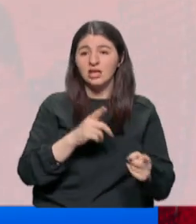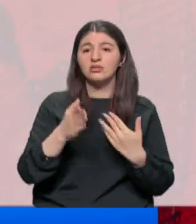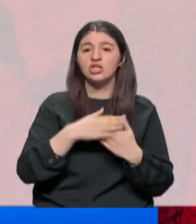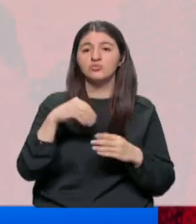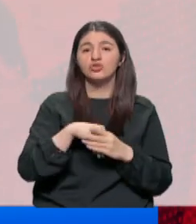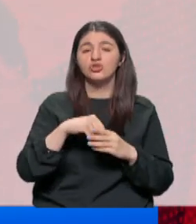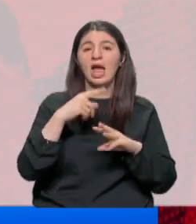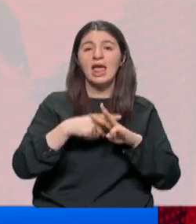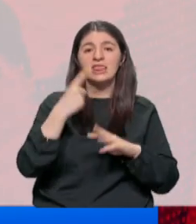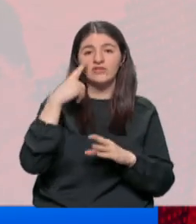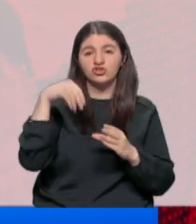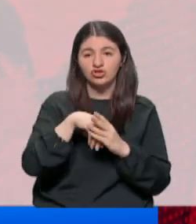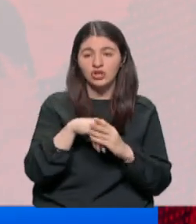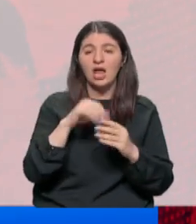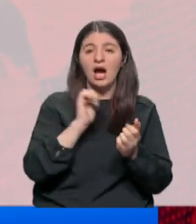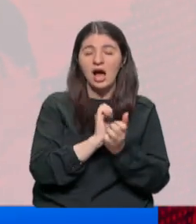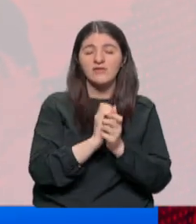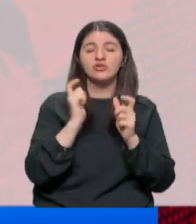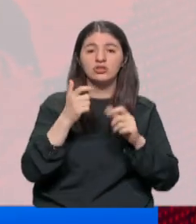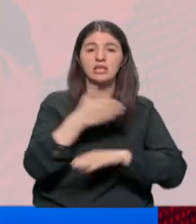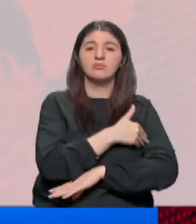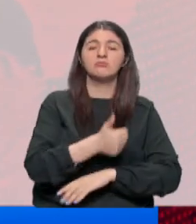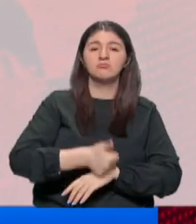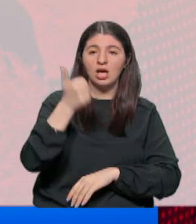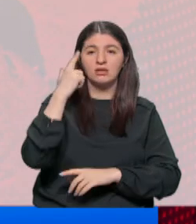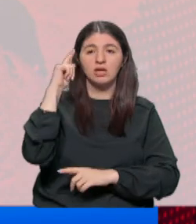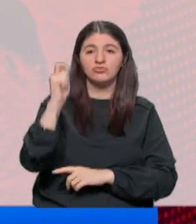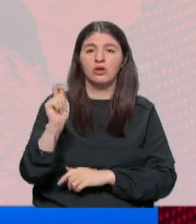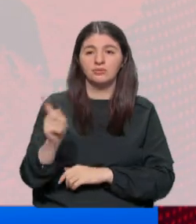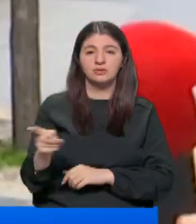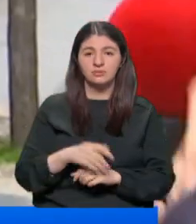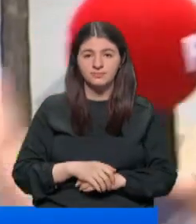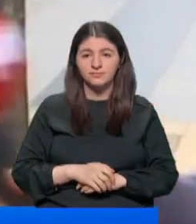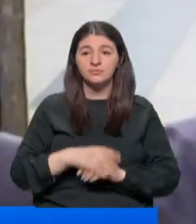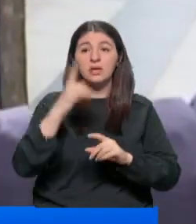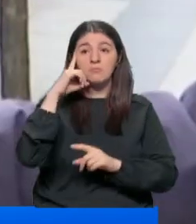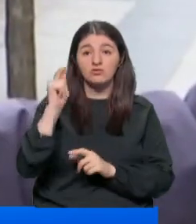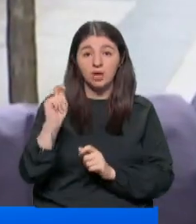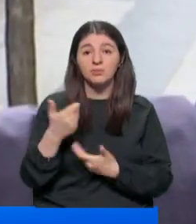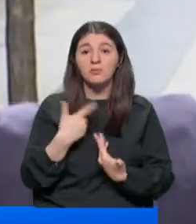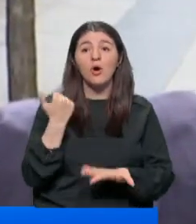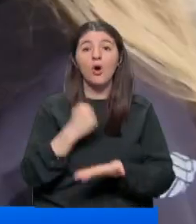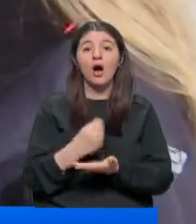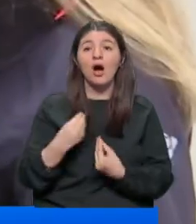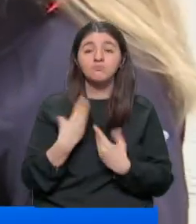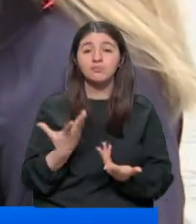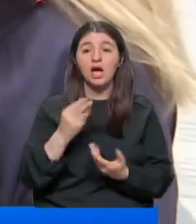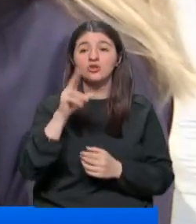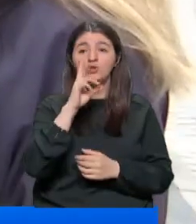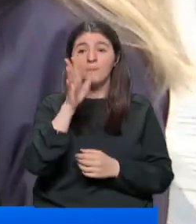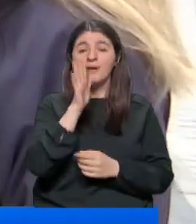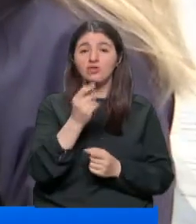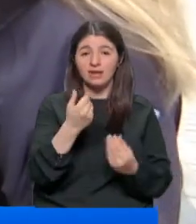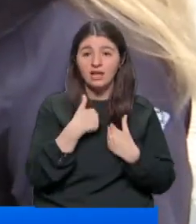için E-Devlet üzerinden Aile ve Sosyal Hizmetler Bakanlığı'na başvuruda bulundu. Başvurdum ama daha onay gelmedi. En son 500